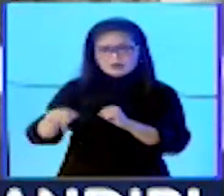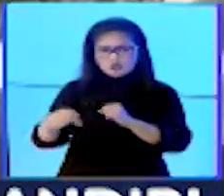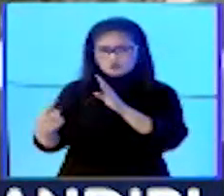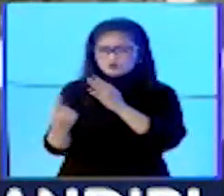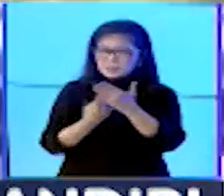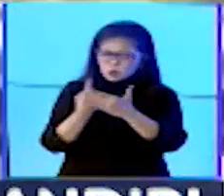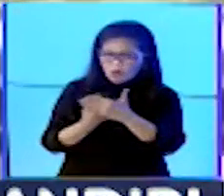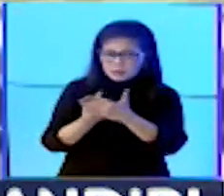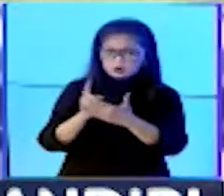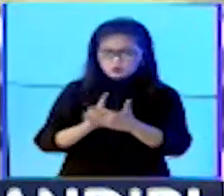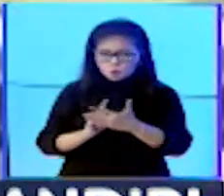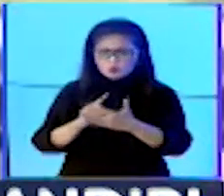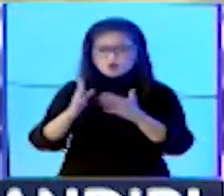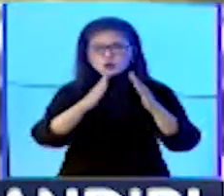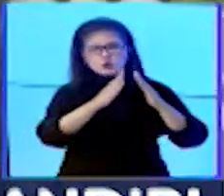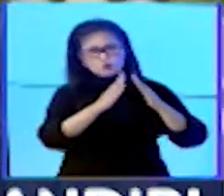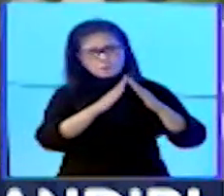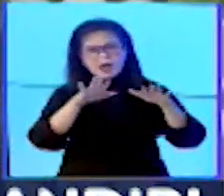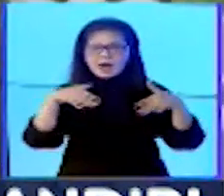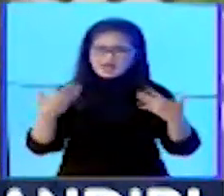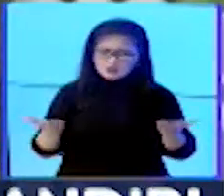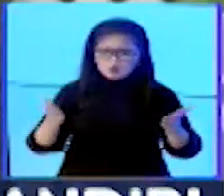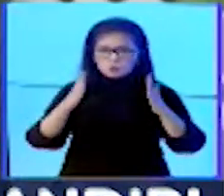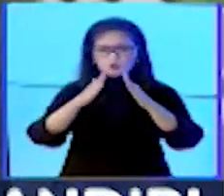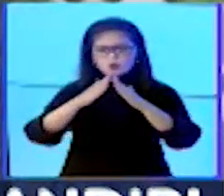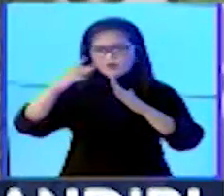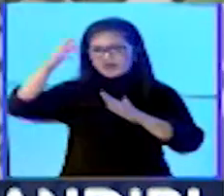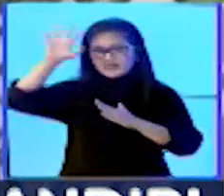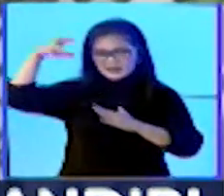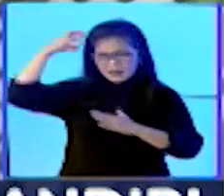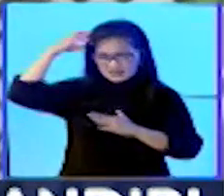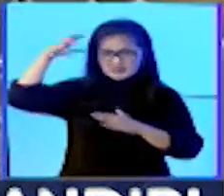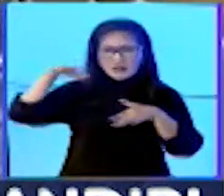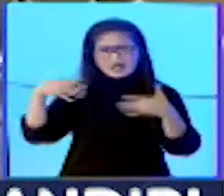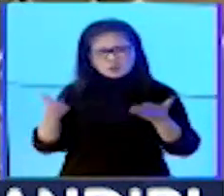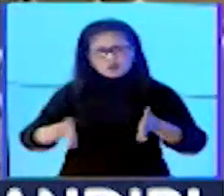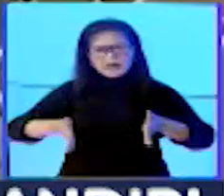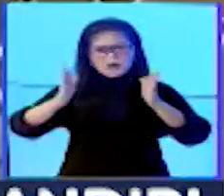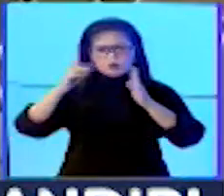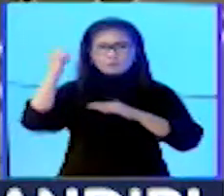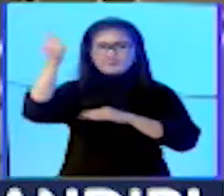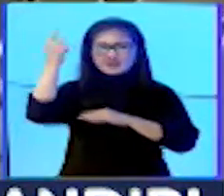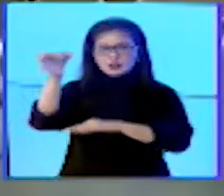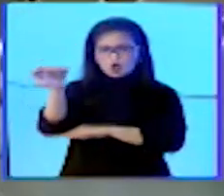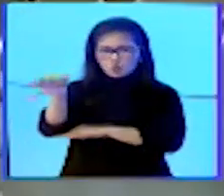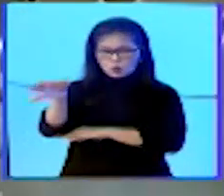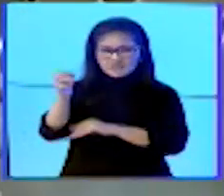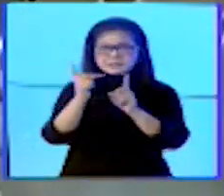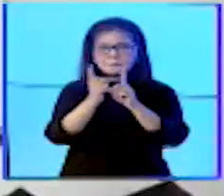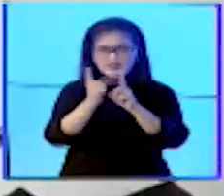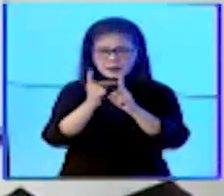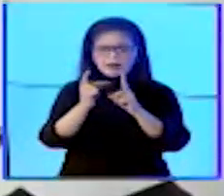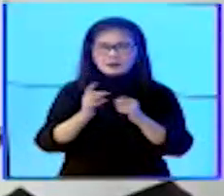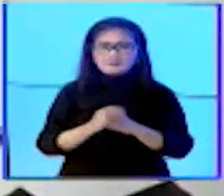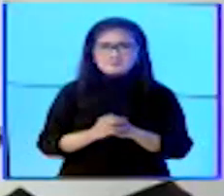mandiri, baik di kediaman pribadi maupun rumah dinas, serta balai diklat pemerintah Kota Semarang. Kita tahu pakai masker